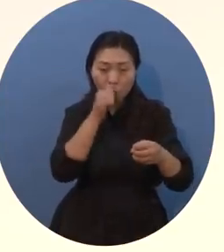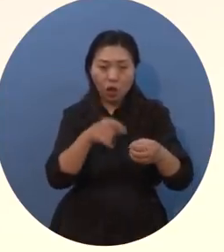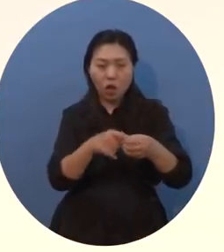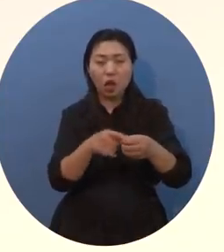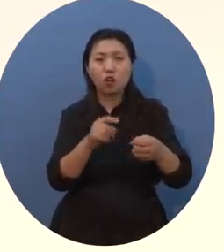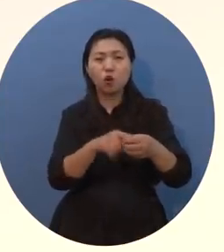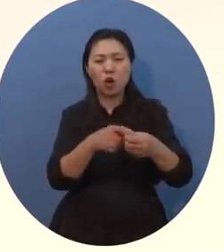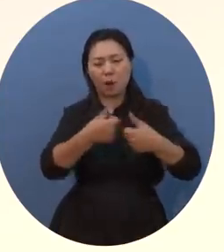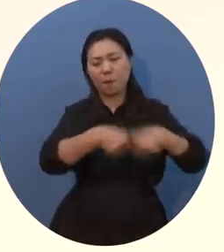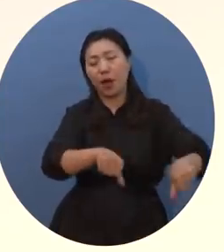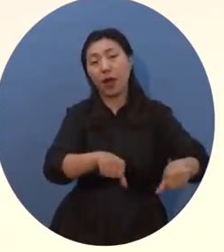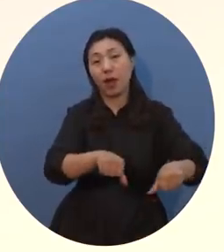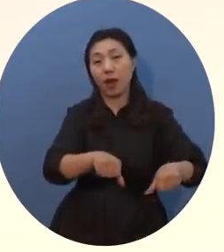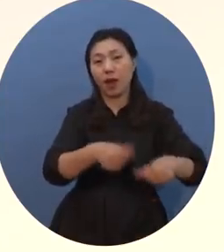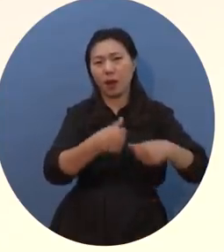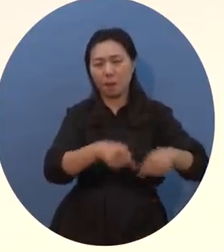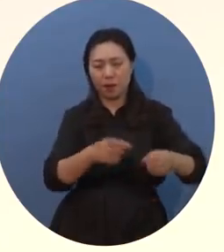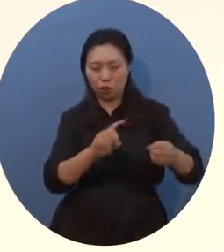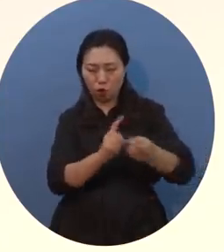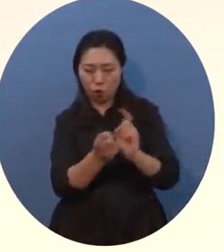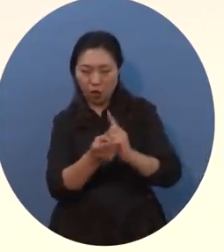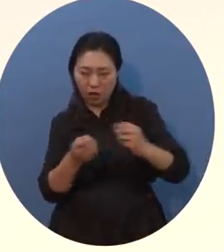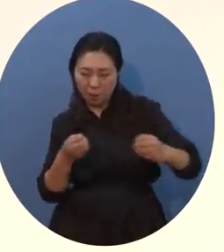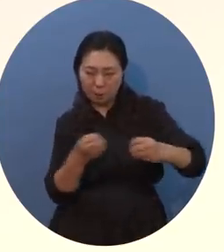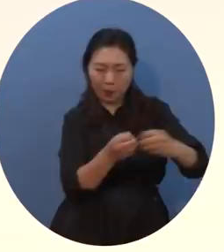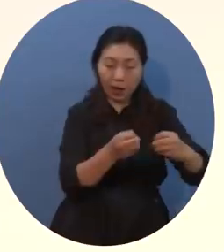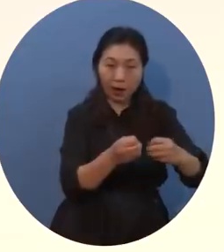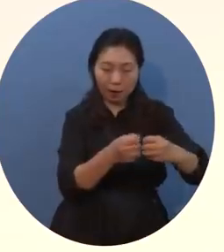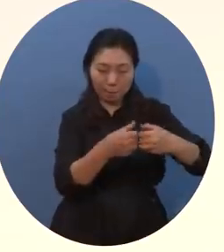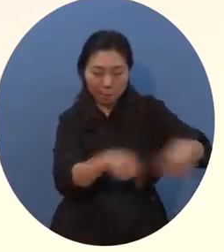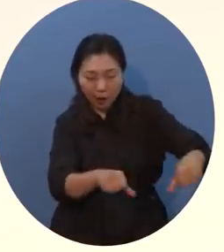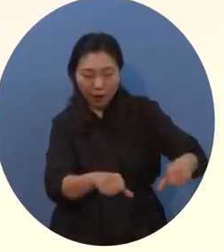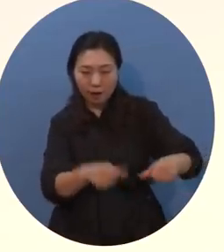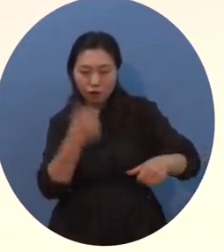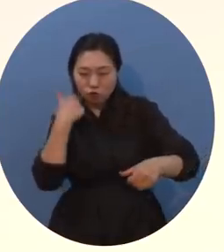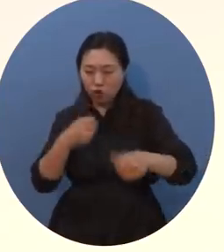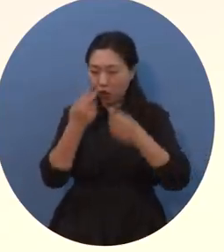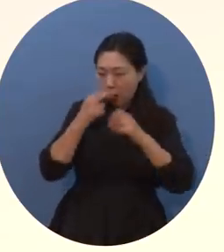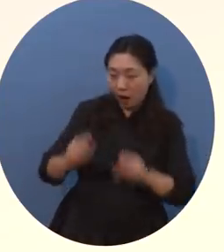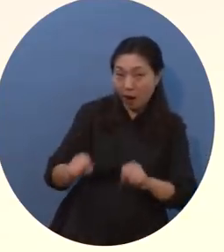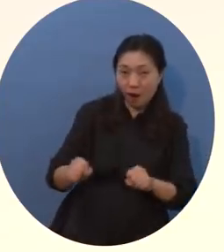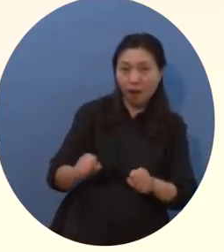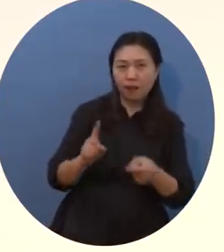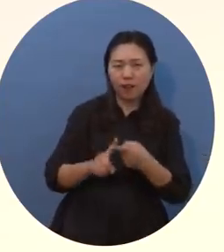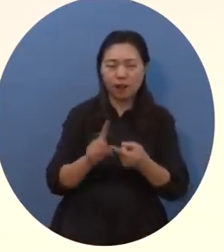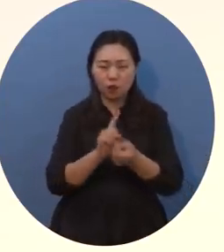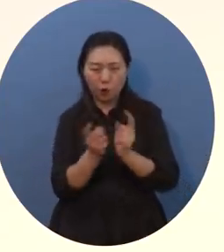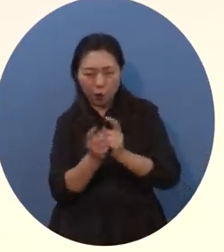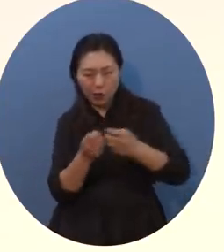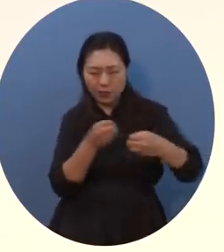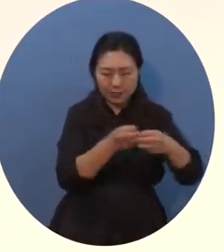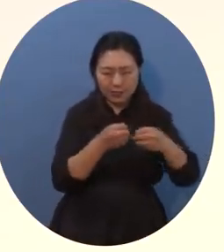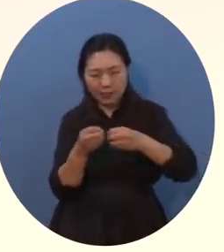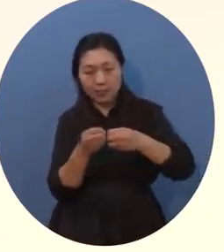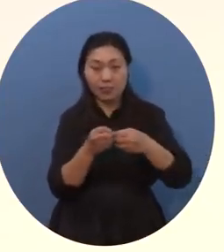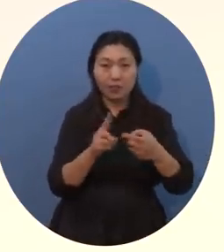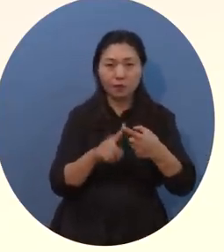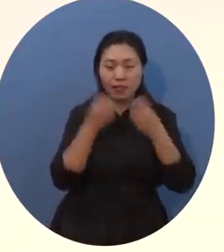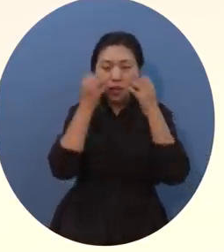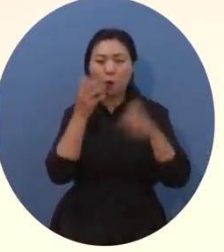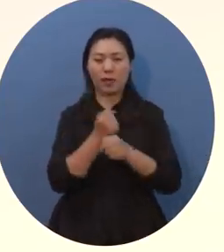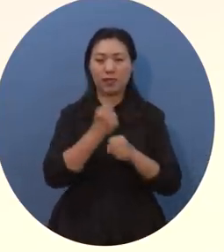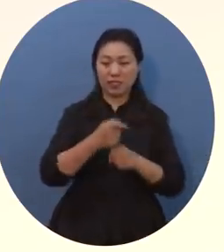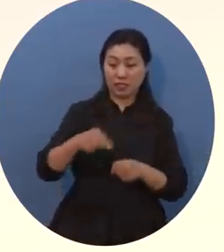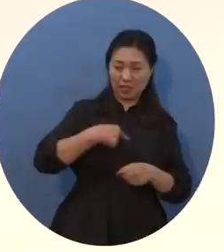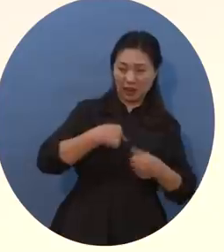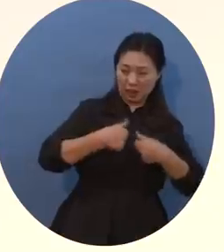깨먹기를 합니다. 서로 이렇게 부딪혀가지고 누게 깨지고 안 깨지냐 이런 걸 하면서 계속 새로 만들어가. 오늘